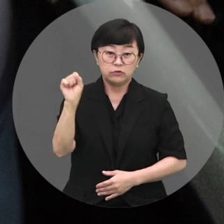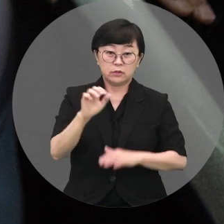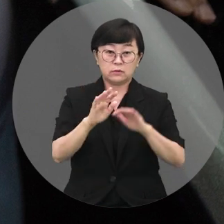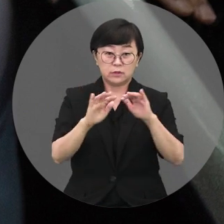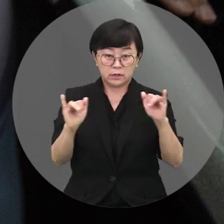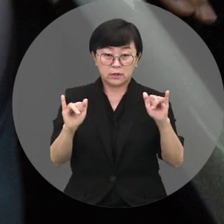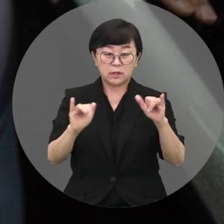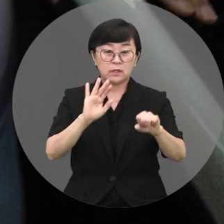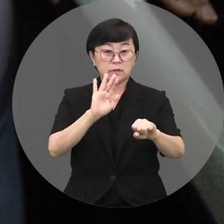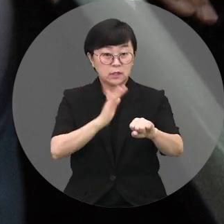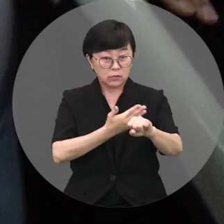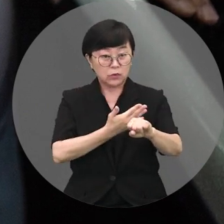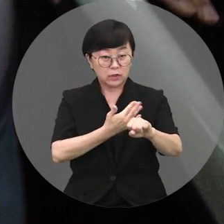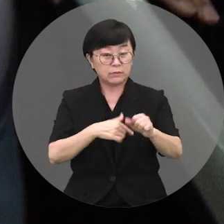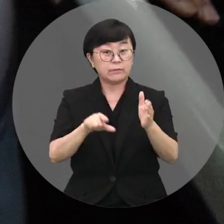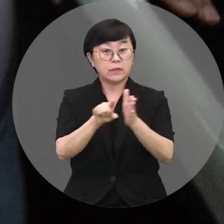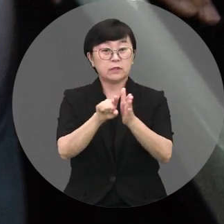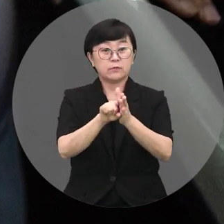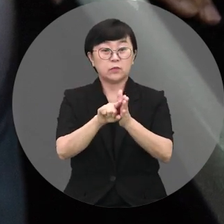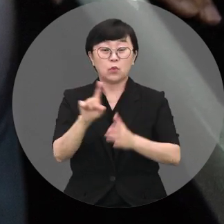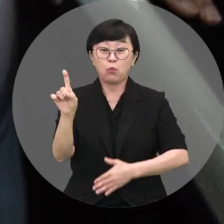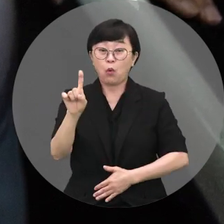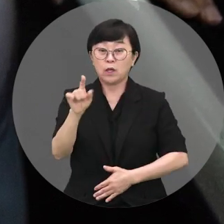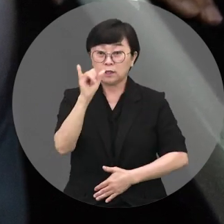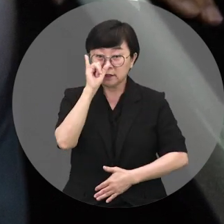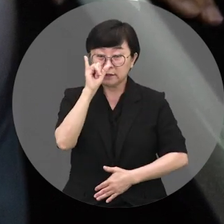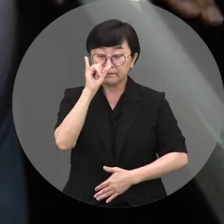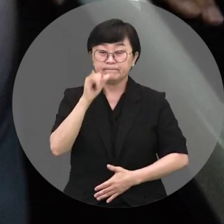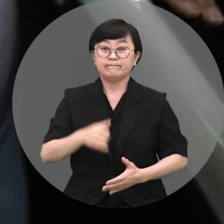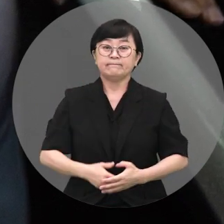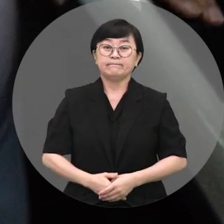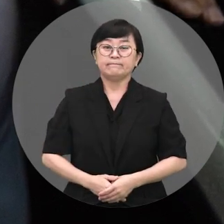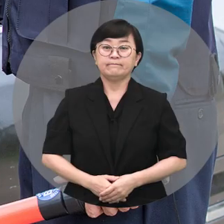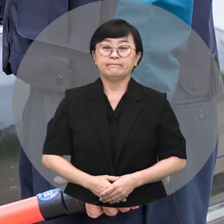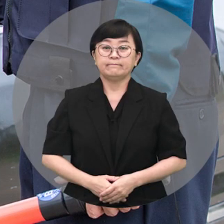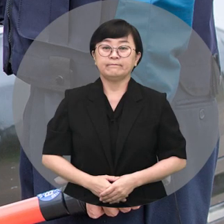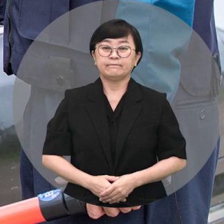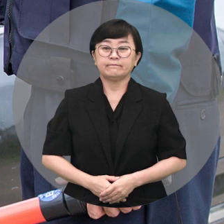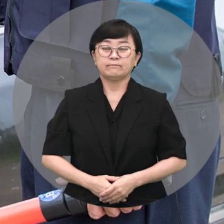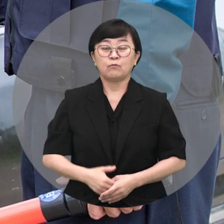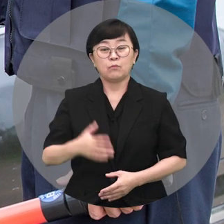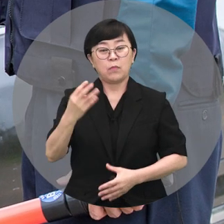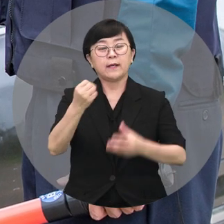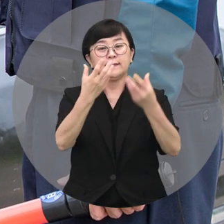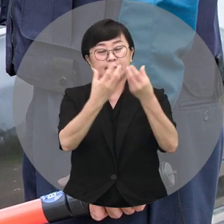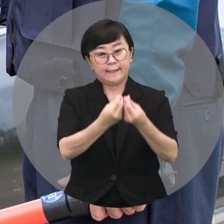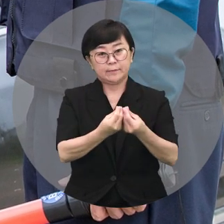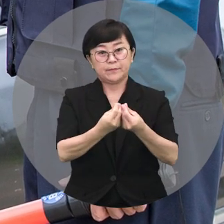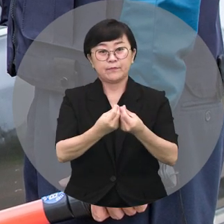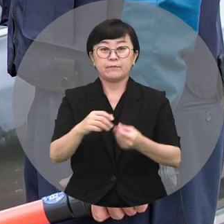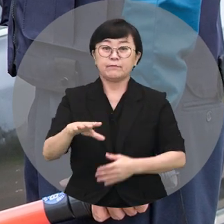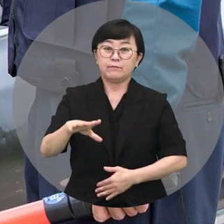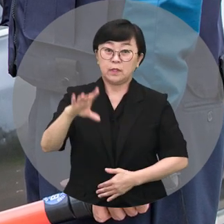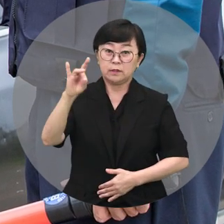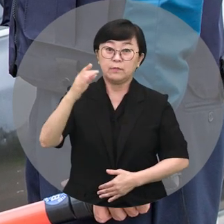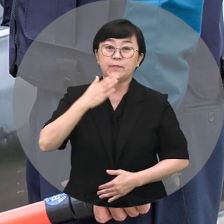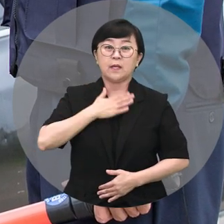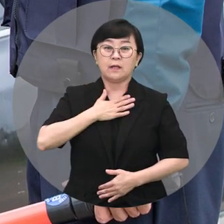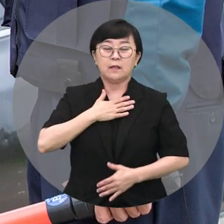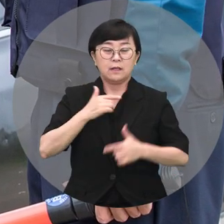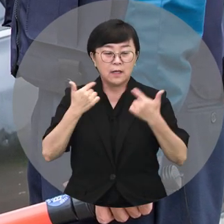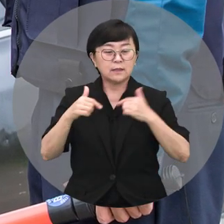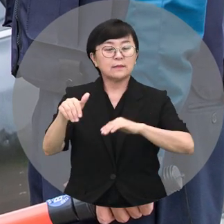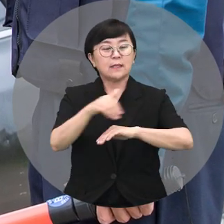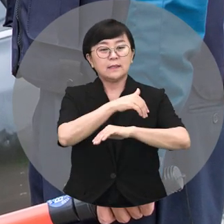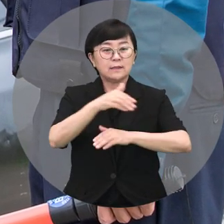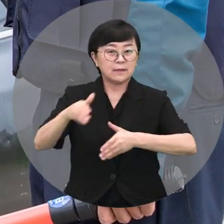가지고 있는 잘못된 신념에는 또 어떤 게 있는지 볼까요? 몇 가지 예를 들어보면 먼저 내가 항상